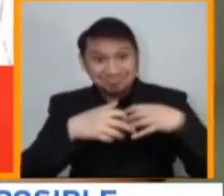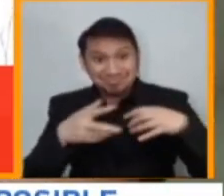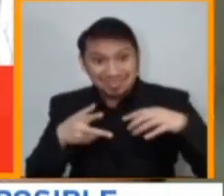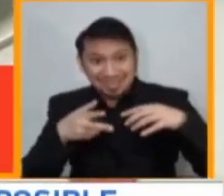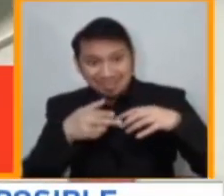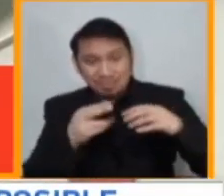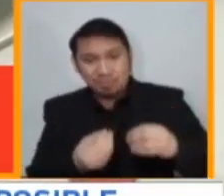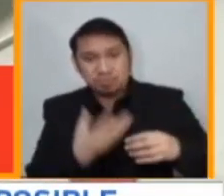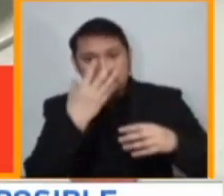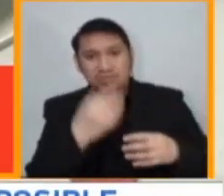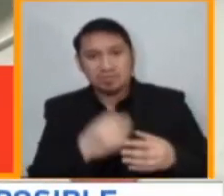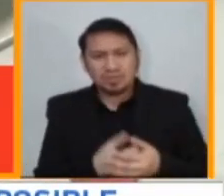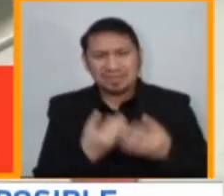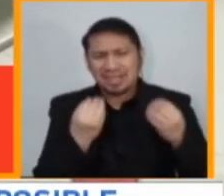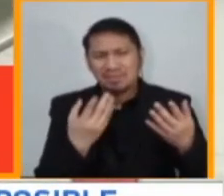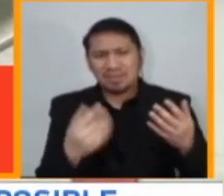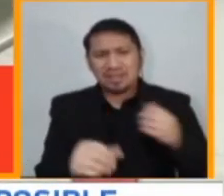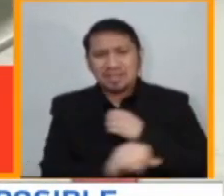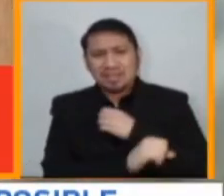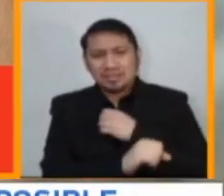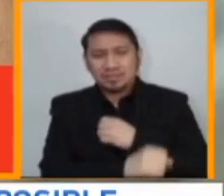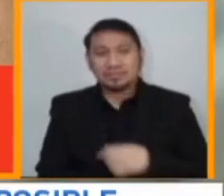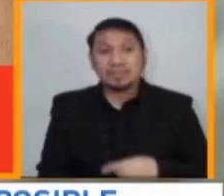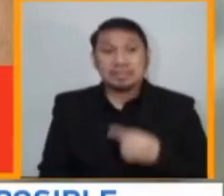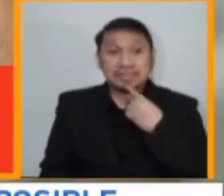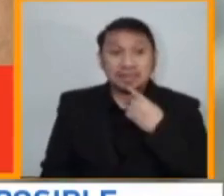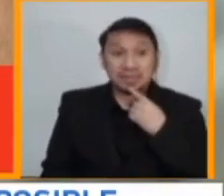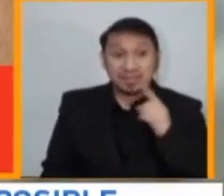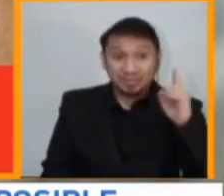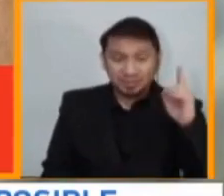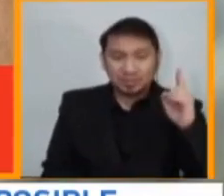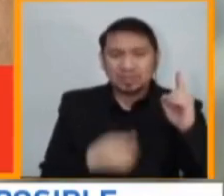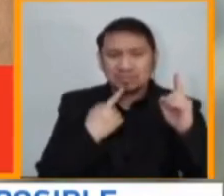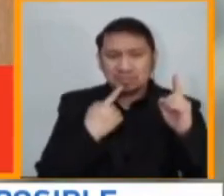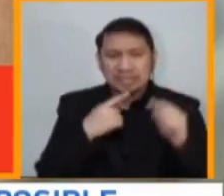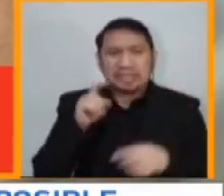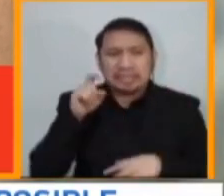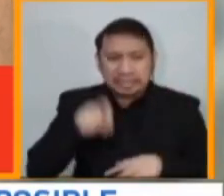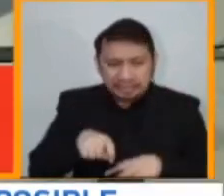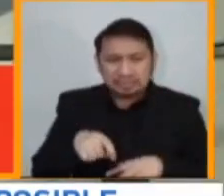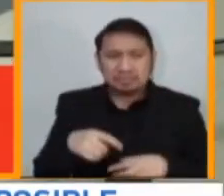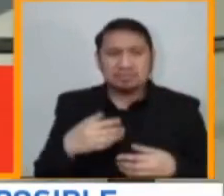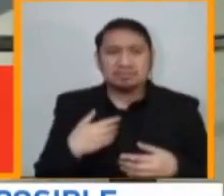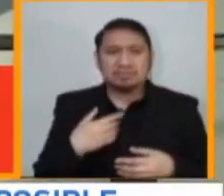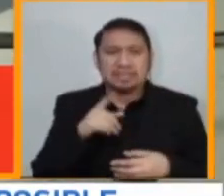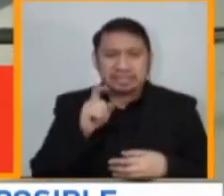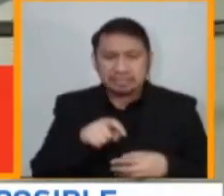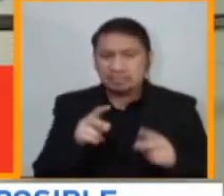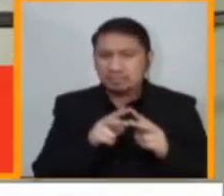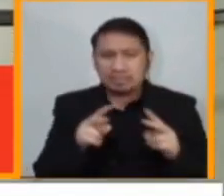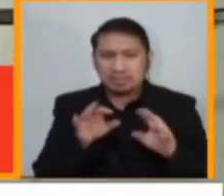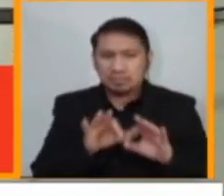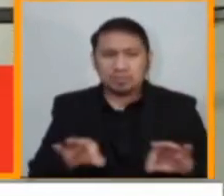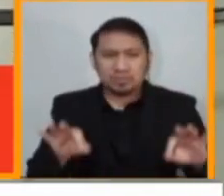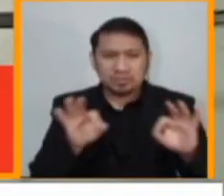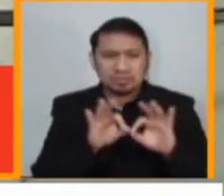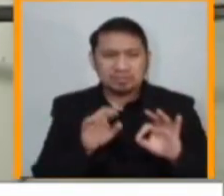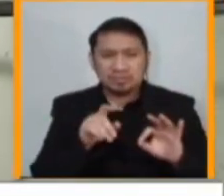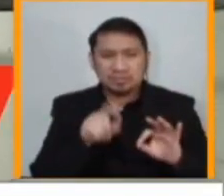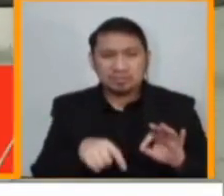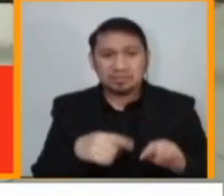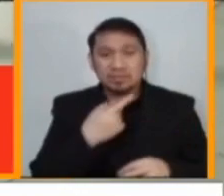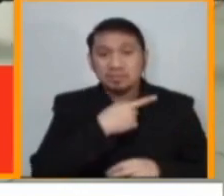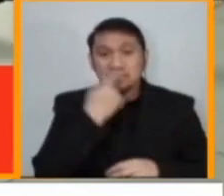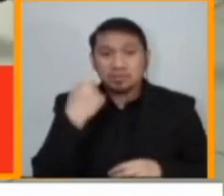dito eh. Ayon kay Santos, matinding pangangailangan ng dahilan ng kanyang pagnanakaw. Kinuha na po kasi ng kapatid ko ng pera.